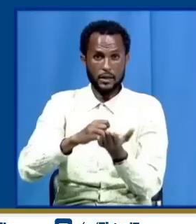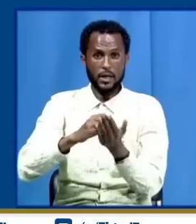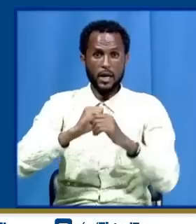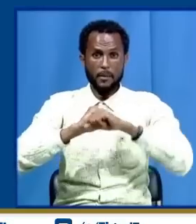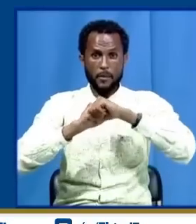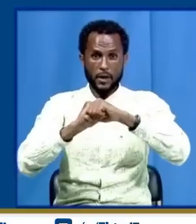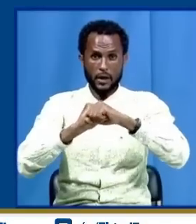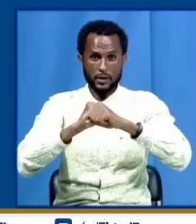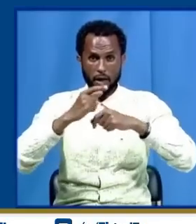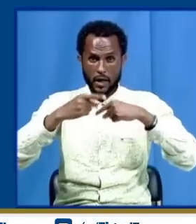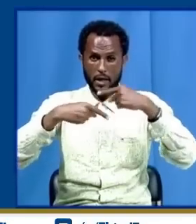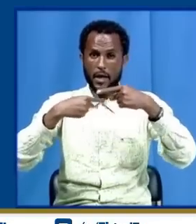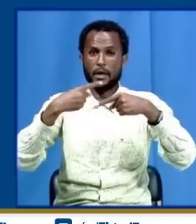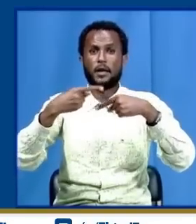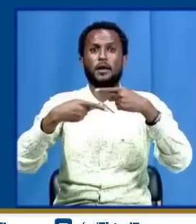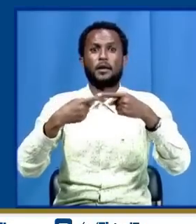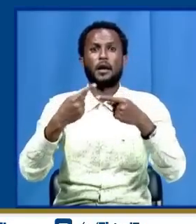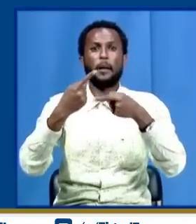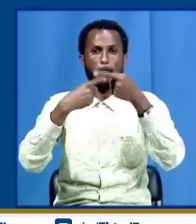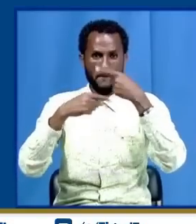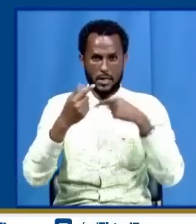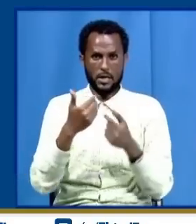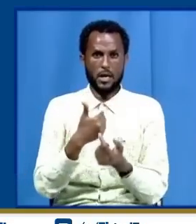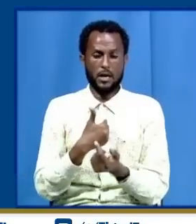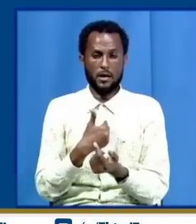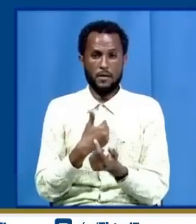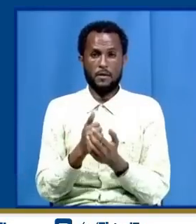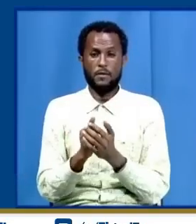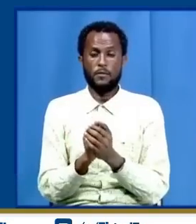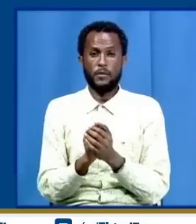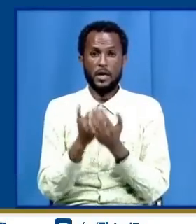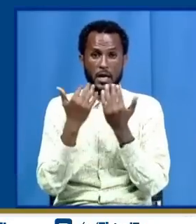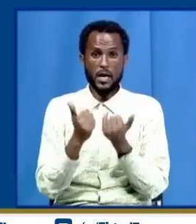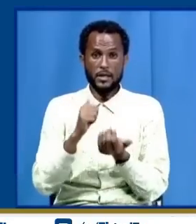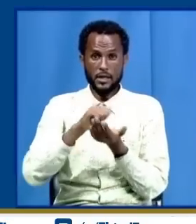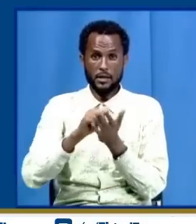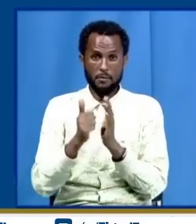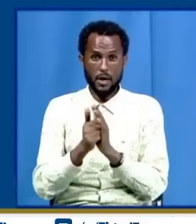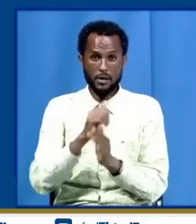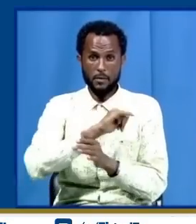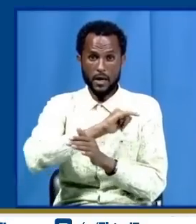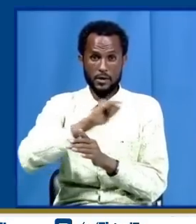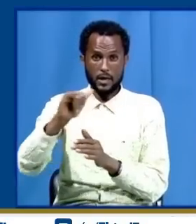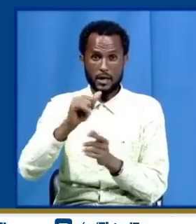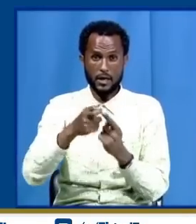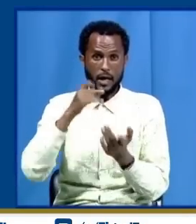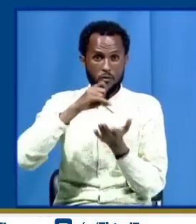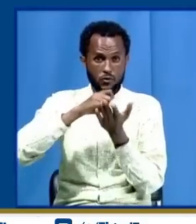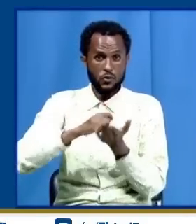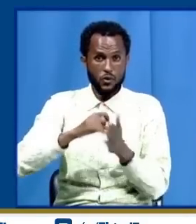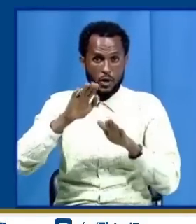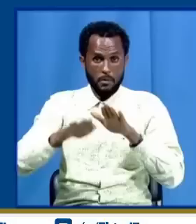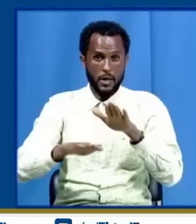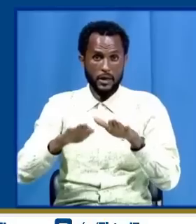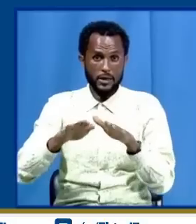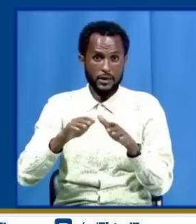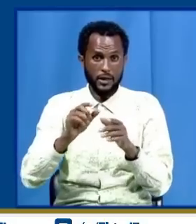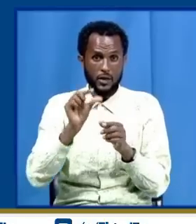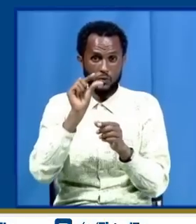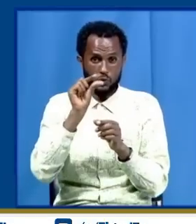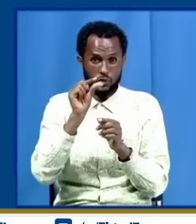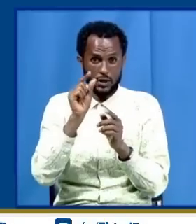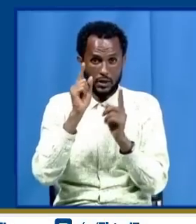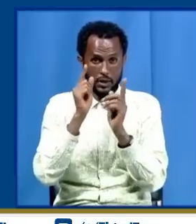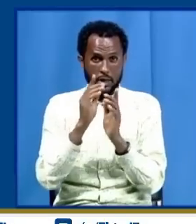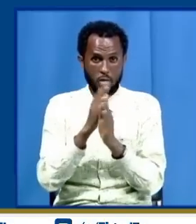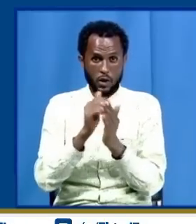መኸተኻ እናሳለጥካ መጺእኻ ኢኻ። ሕዚ እውን እንተኾነ ካብ ጽኑዕ መርገጽካ ንጻት እኳ